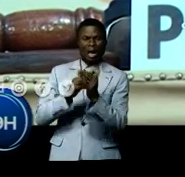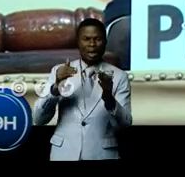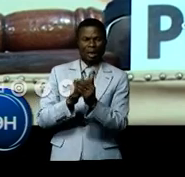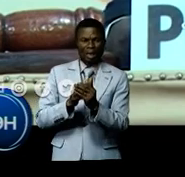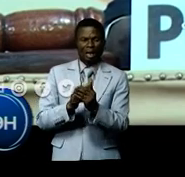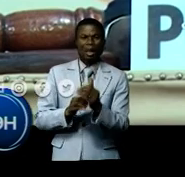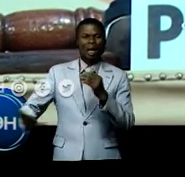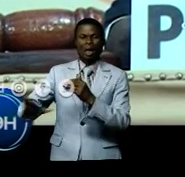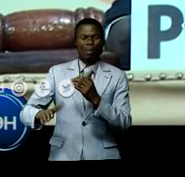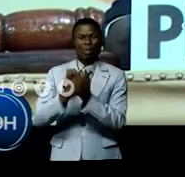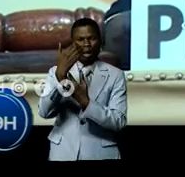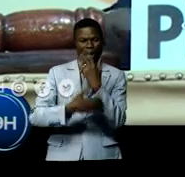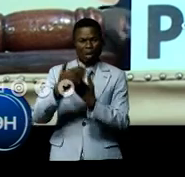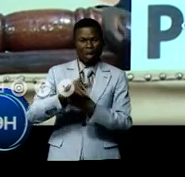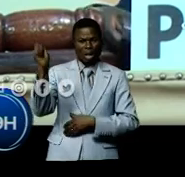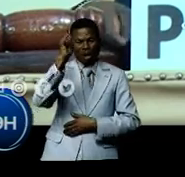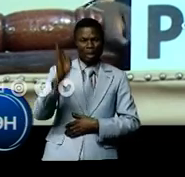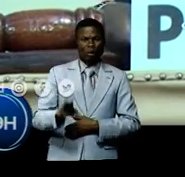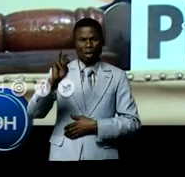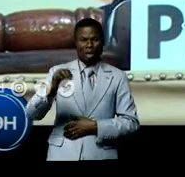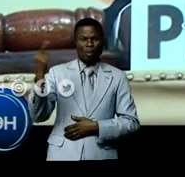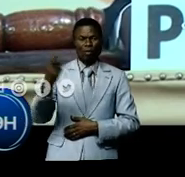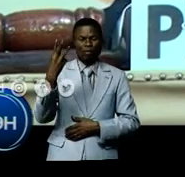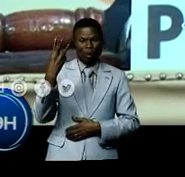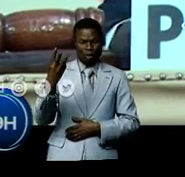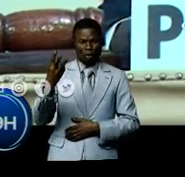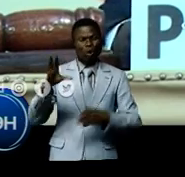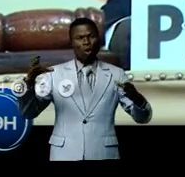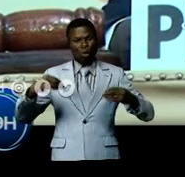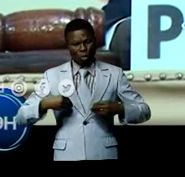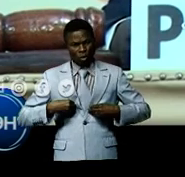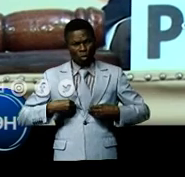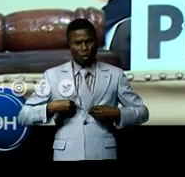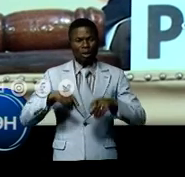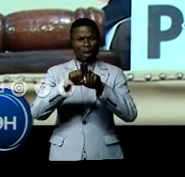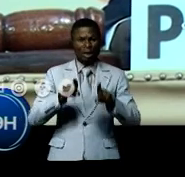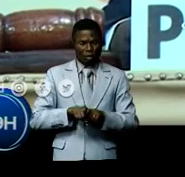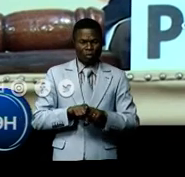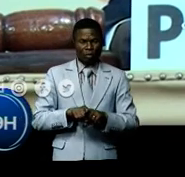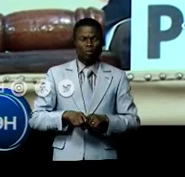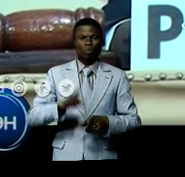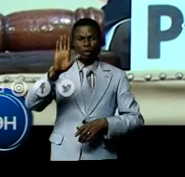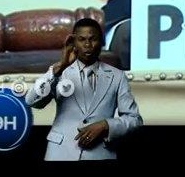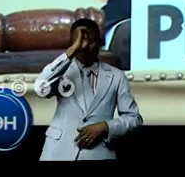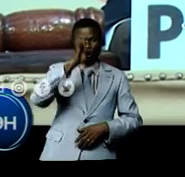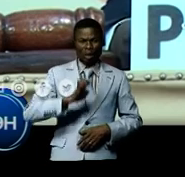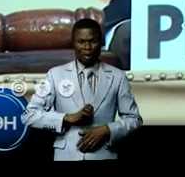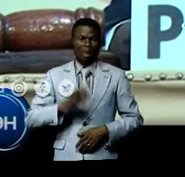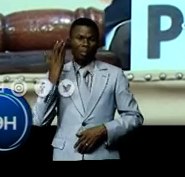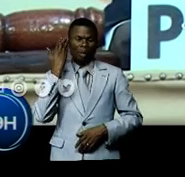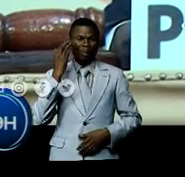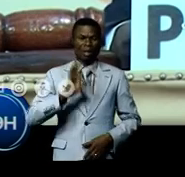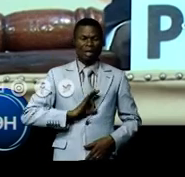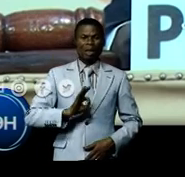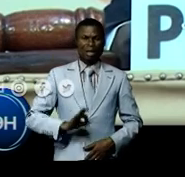Rwanda à travers les terroristes du M23. Qu'il plaise ici à son Excellence Monsieur Félix Antoine Tshisekedi